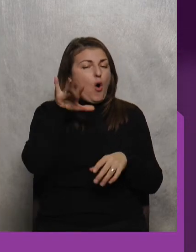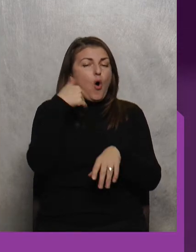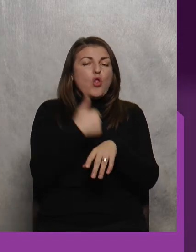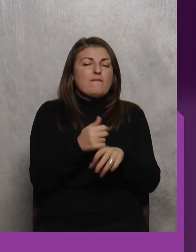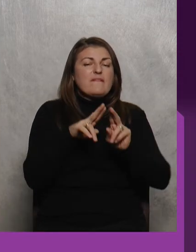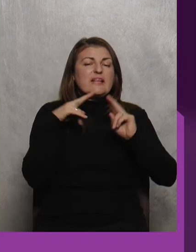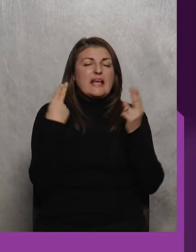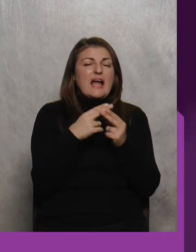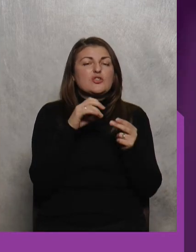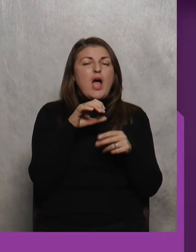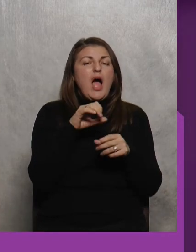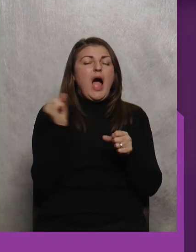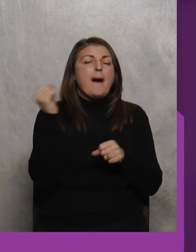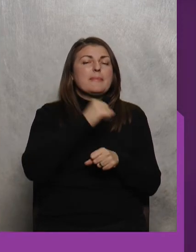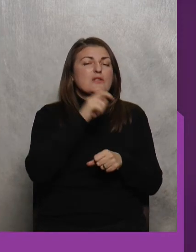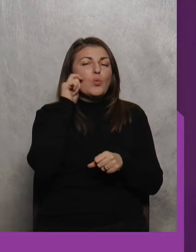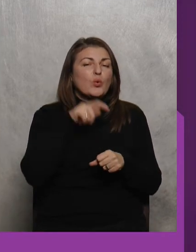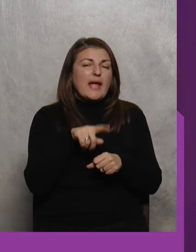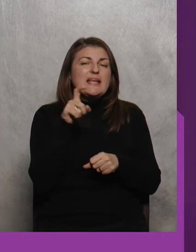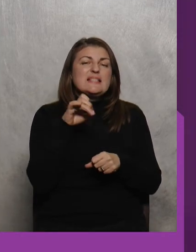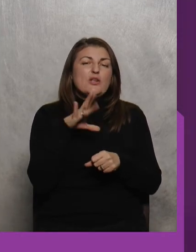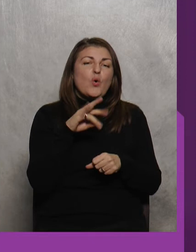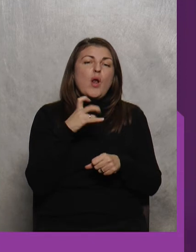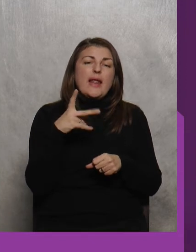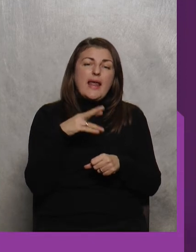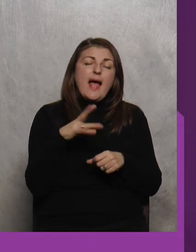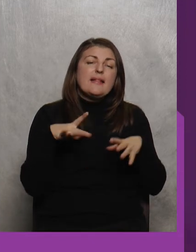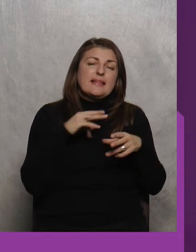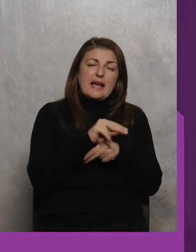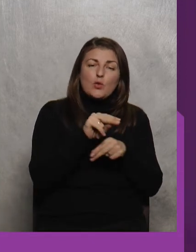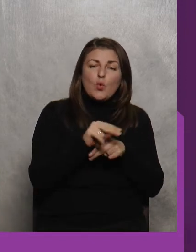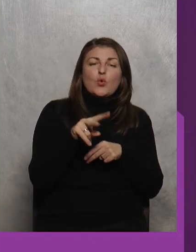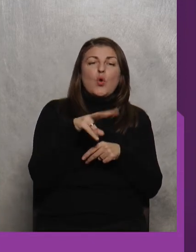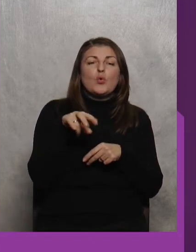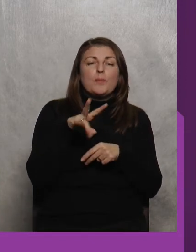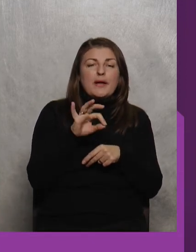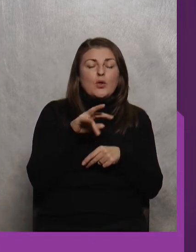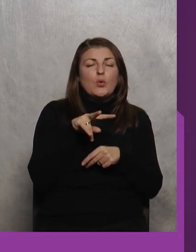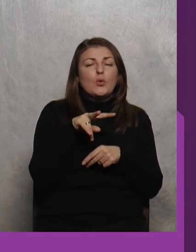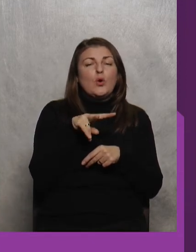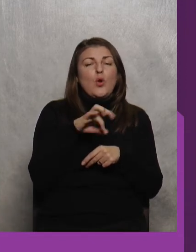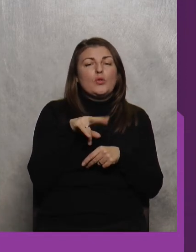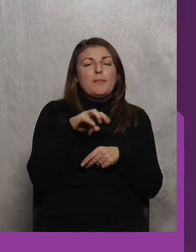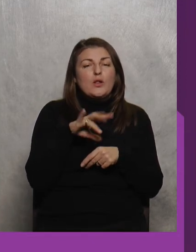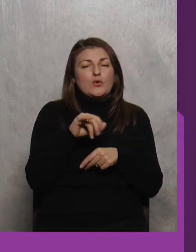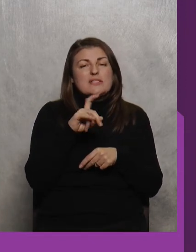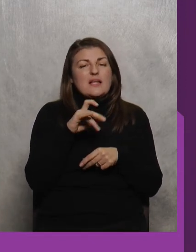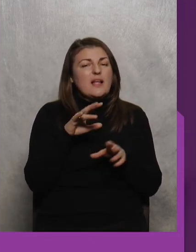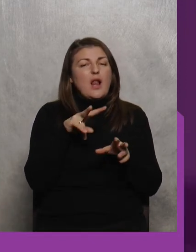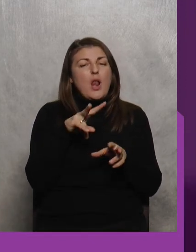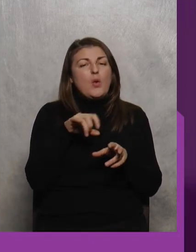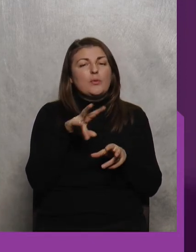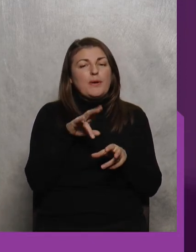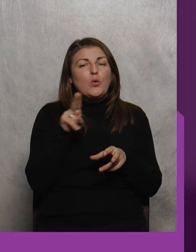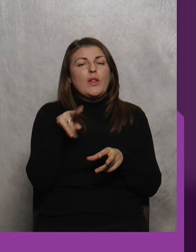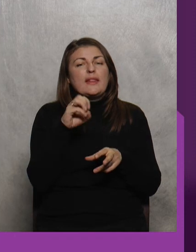Федерації армреслінгу України, і Зінько Лілія тренують Людмилу Занько. Ой, вірніше,